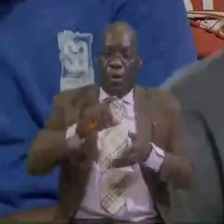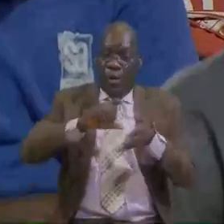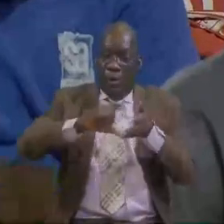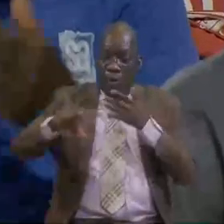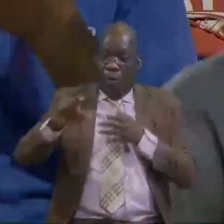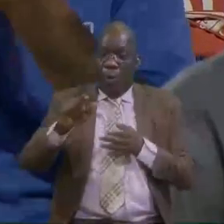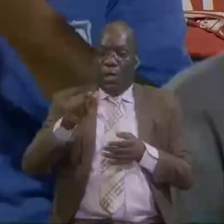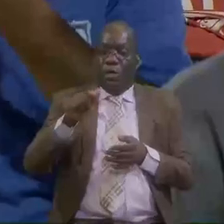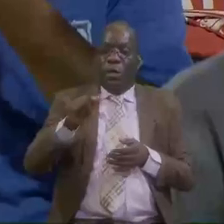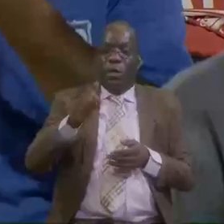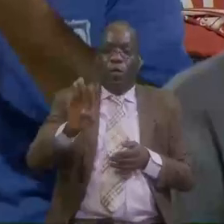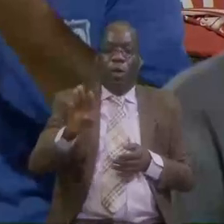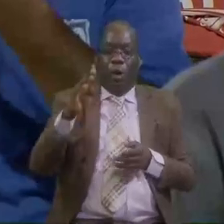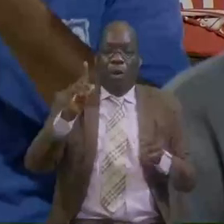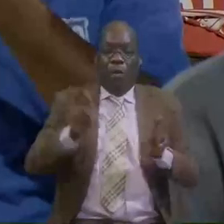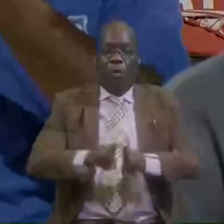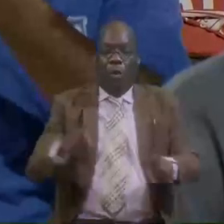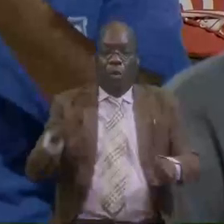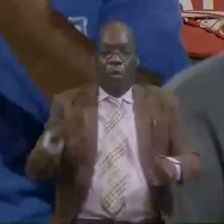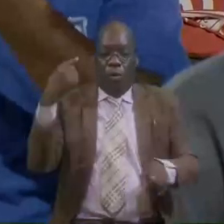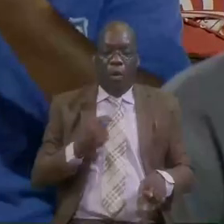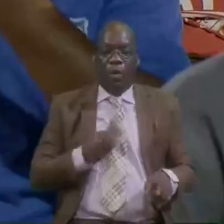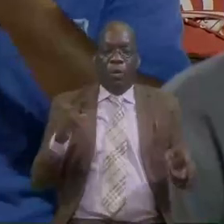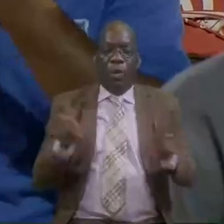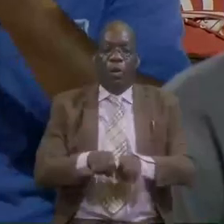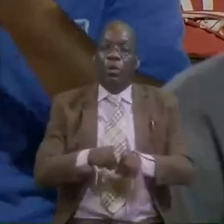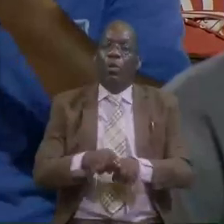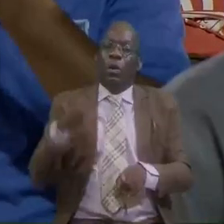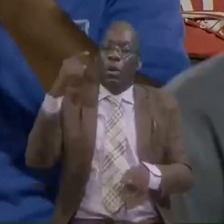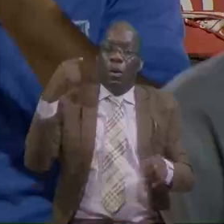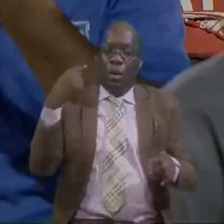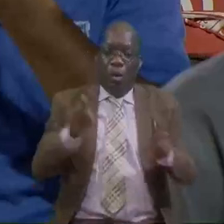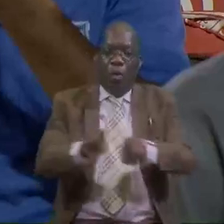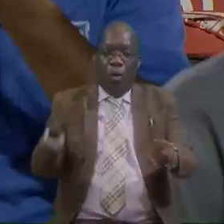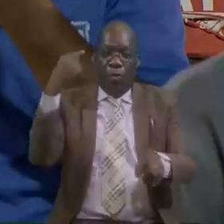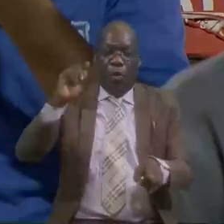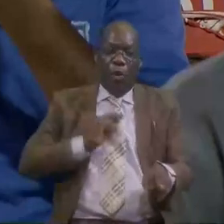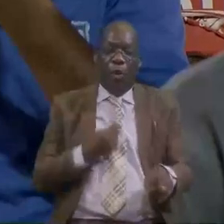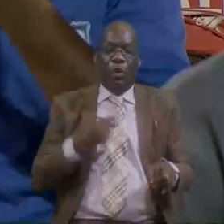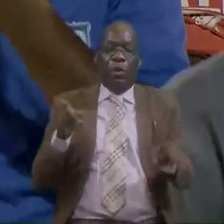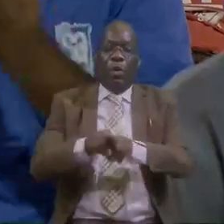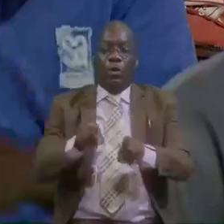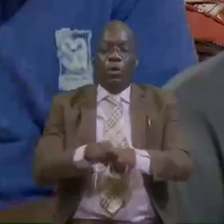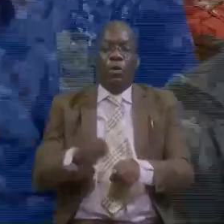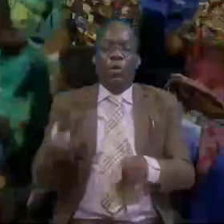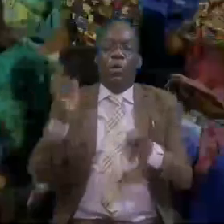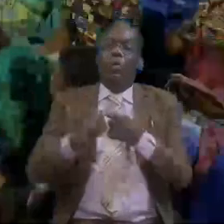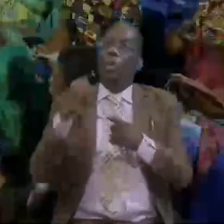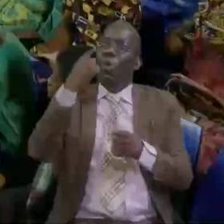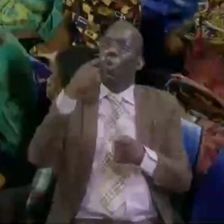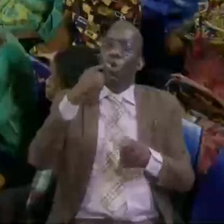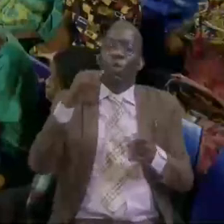Verset 24, c'est encore à cause de nous. C'est encore à cause de nous à qui cela sera